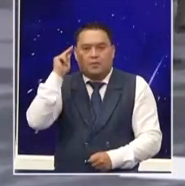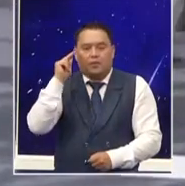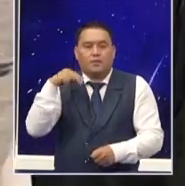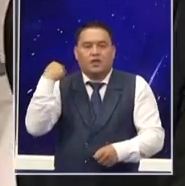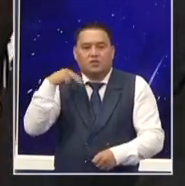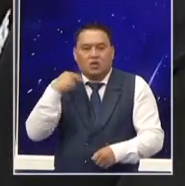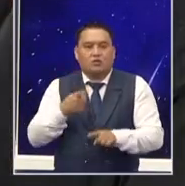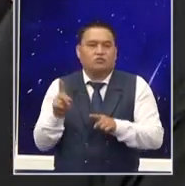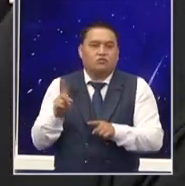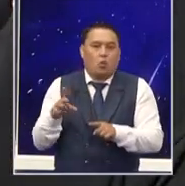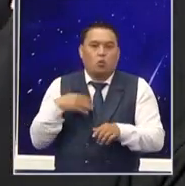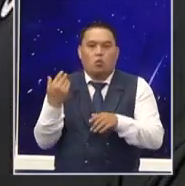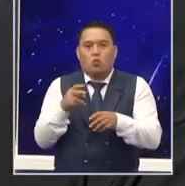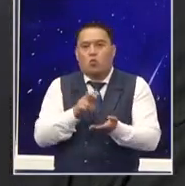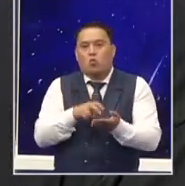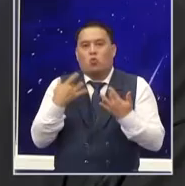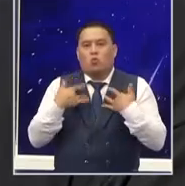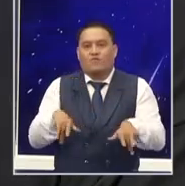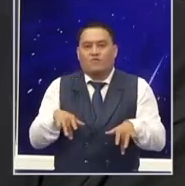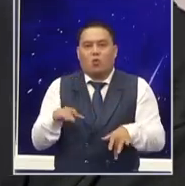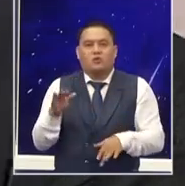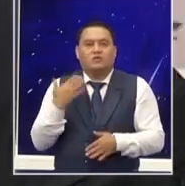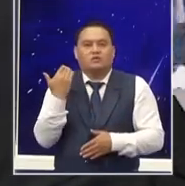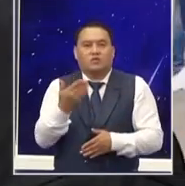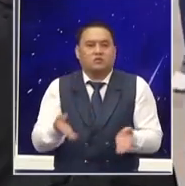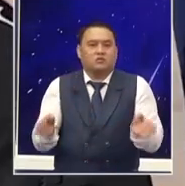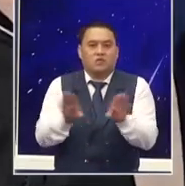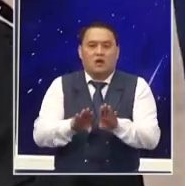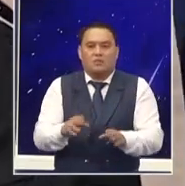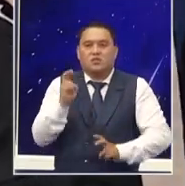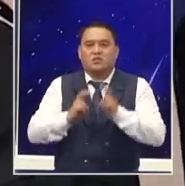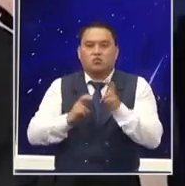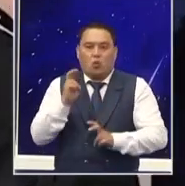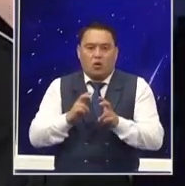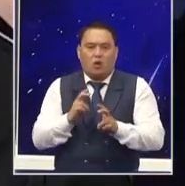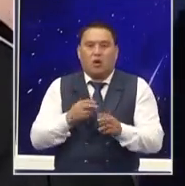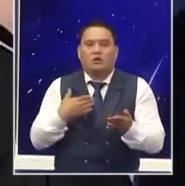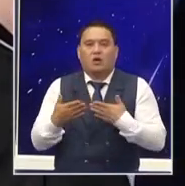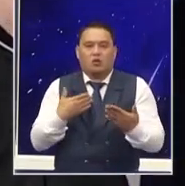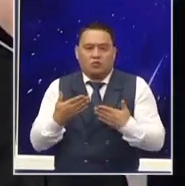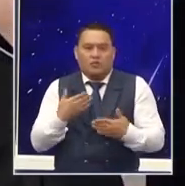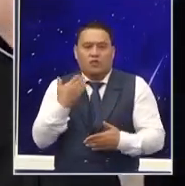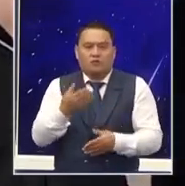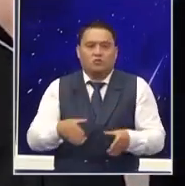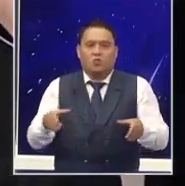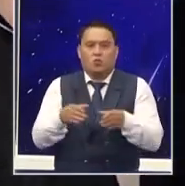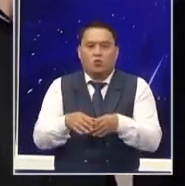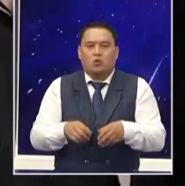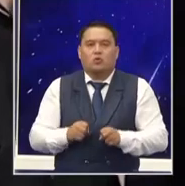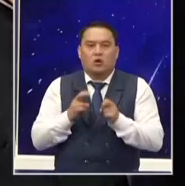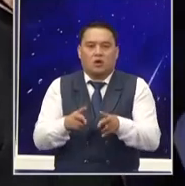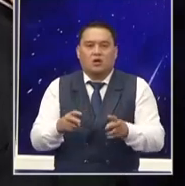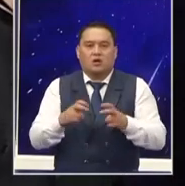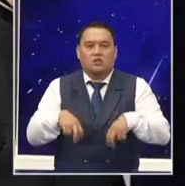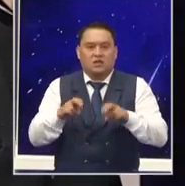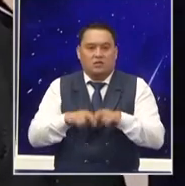Лукашенко призвал уволить стачечников и потребовал закрыть бастующие предприятия. А в отношении Координационного совета идет уголовное